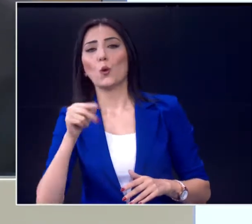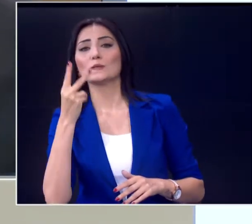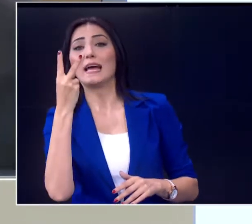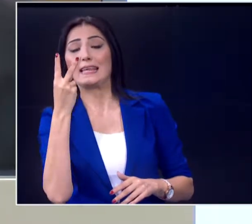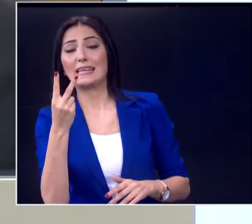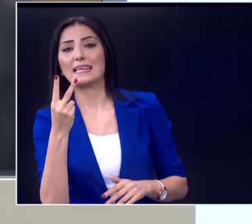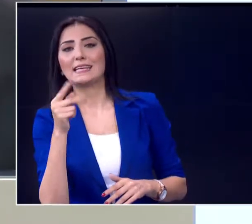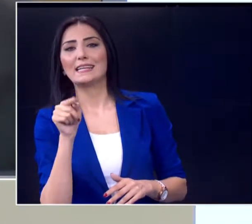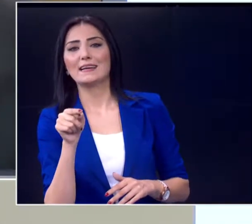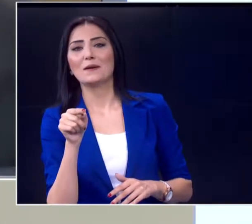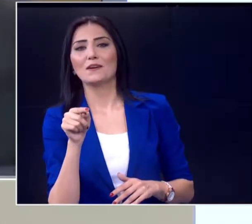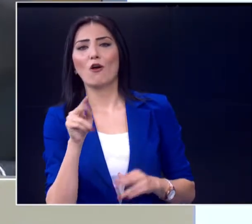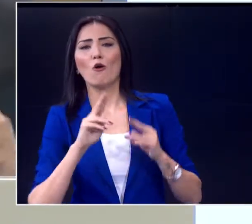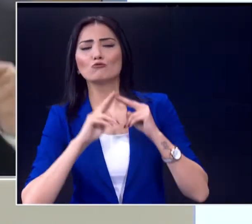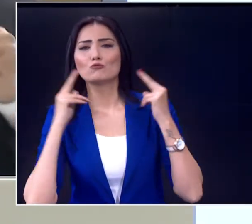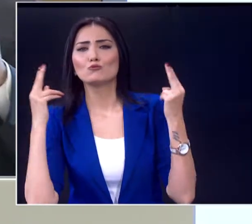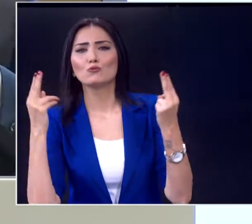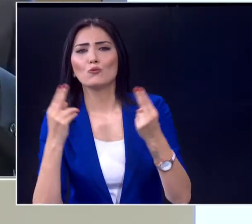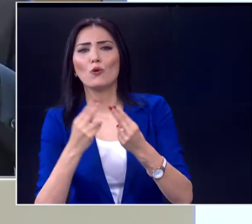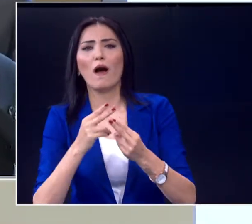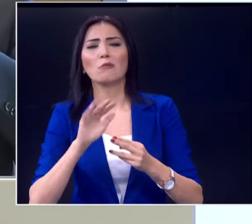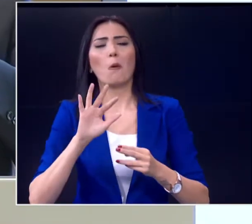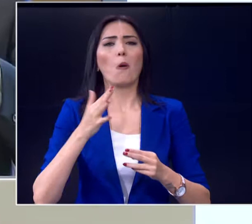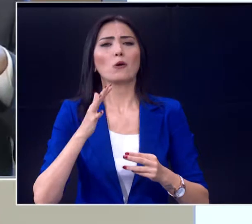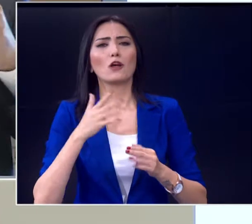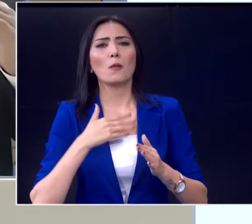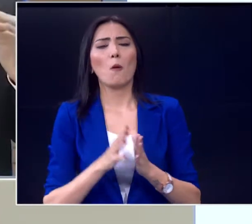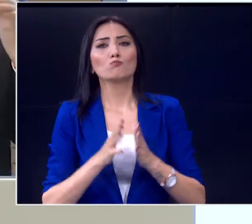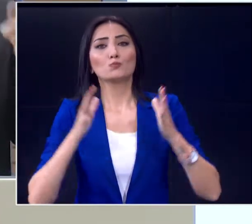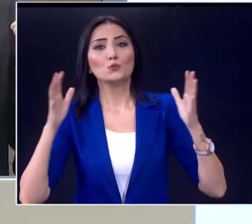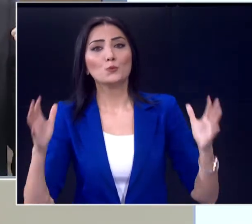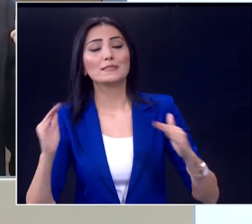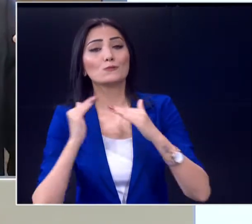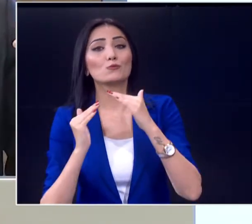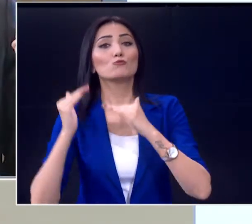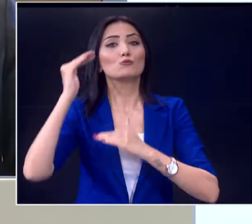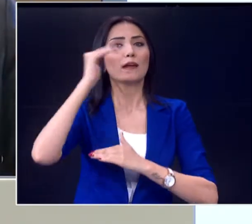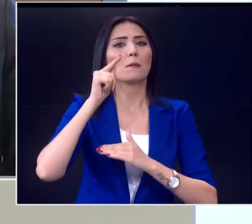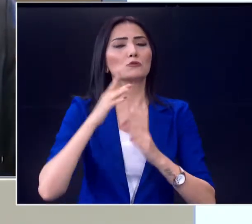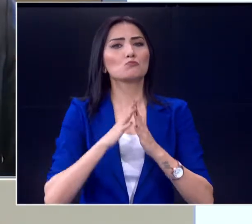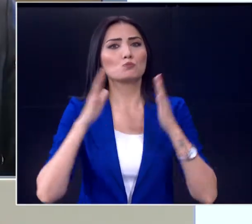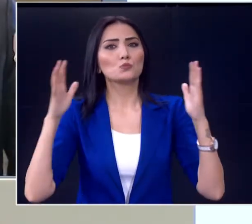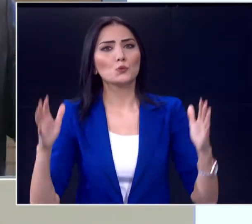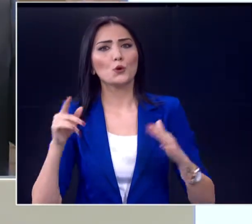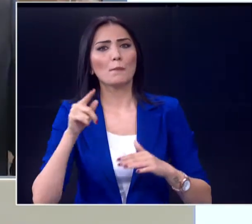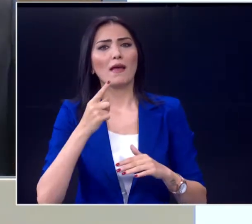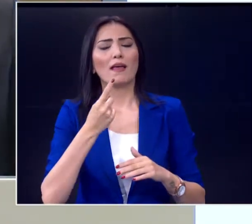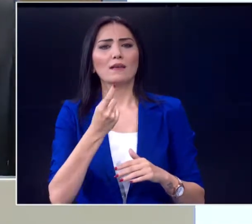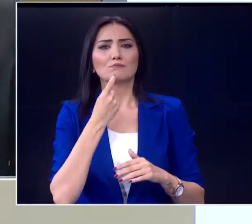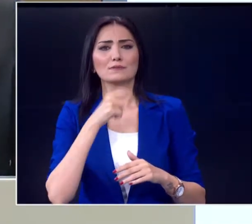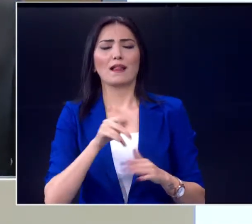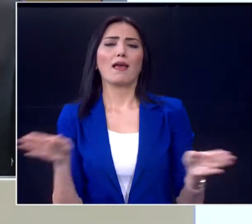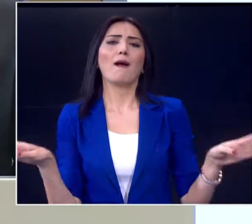3.2 ile dünyanın ortalama büyümesinin üzerinde bir büyümeyle yılı